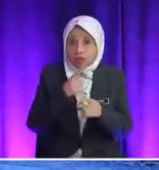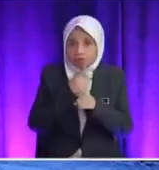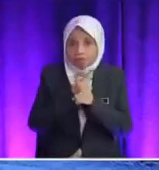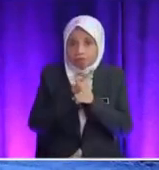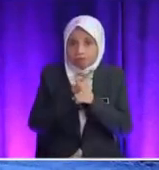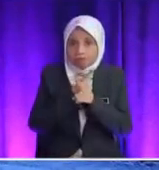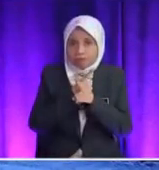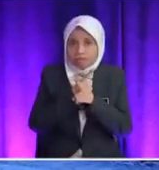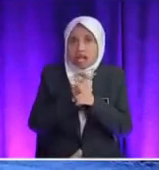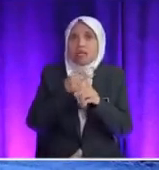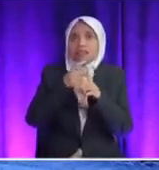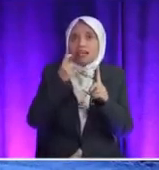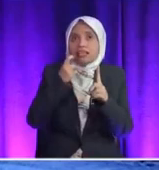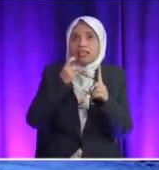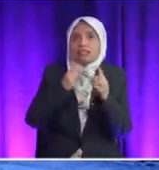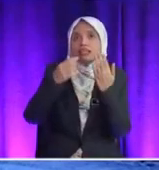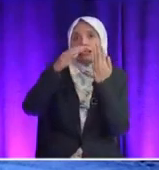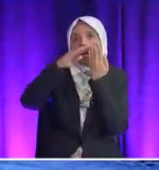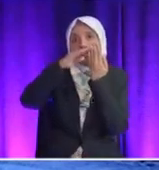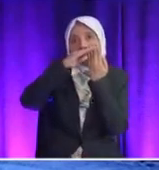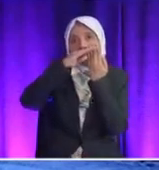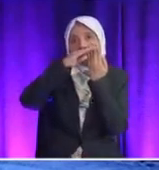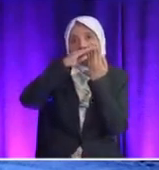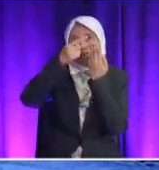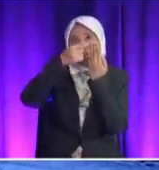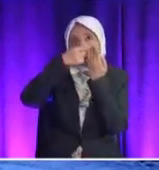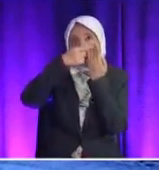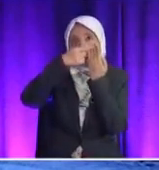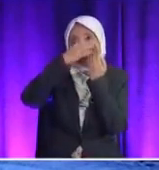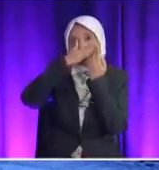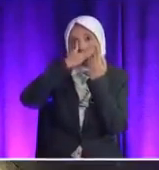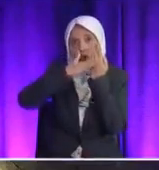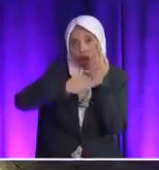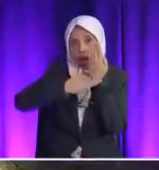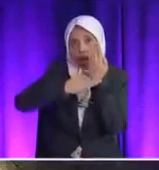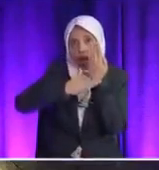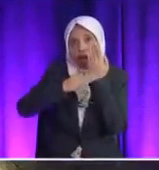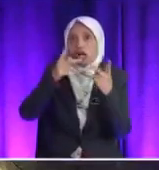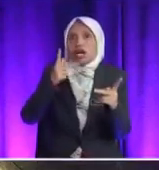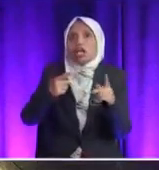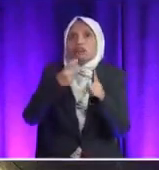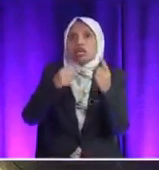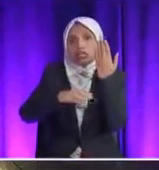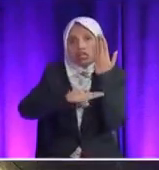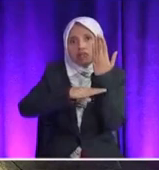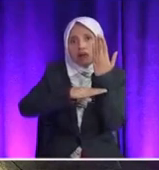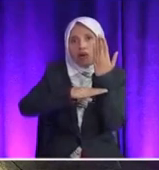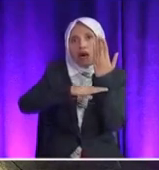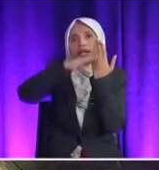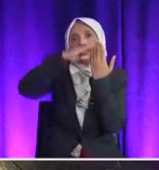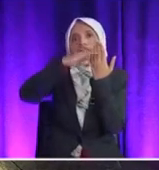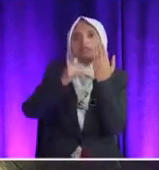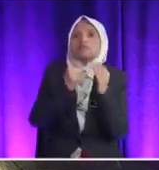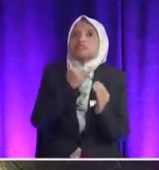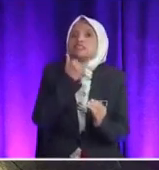betul beraktivitas ke bawah ke atas kebawah kalau kita beli bahwa catechu jadi biji bahwa ke atas dia tahu bisa bunyi